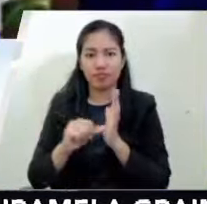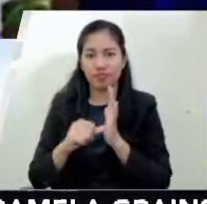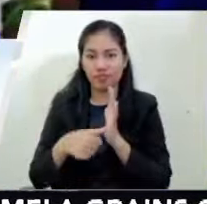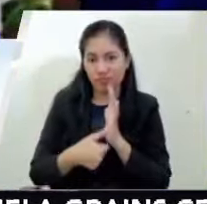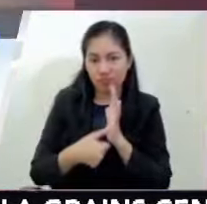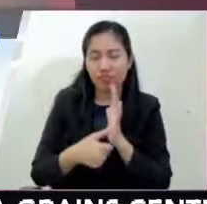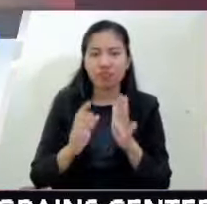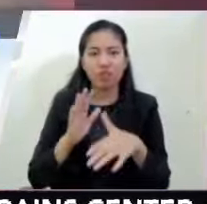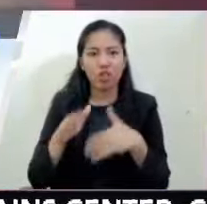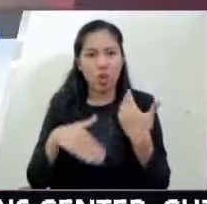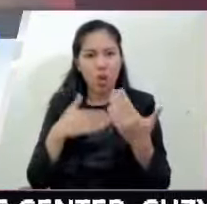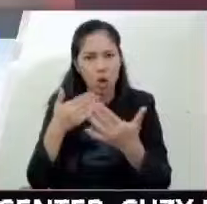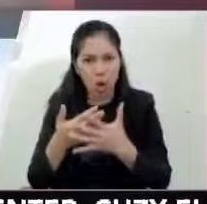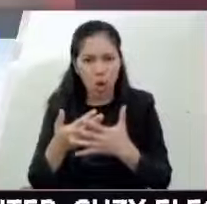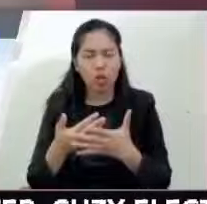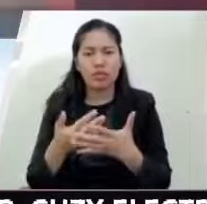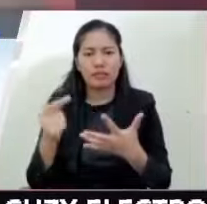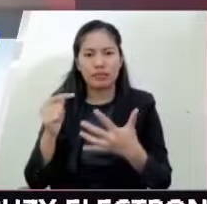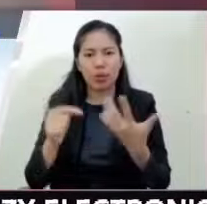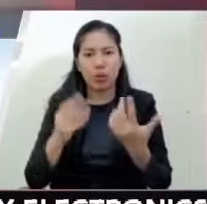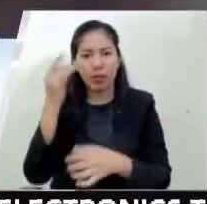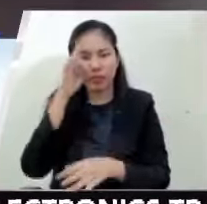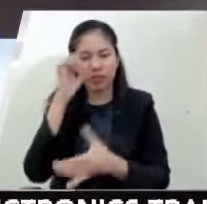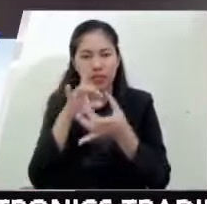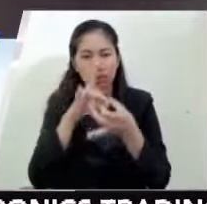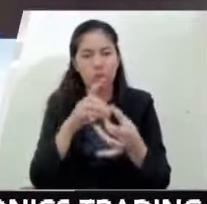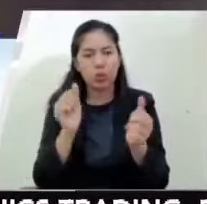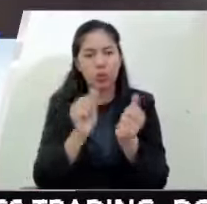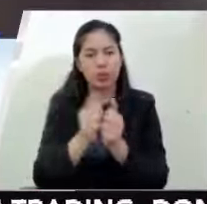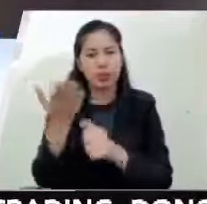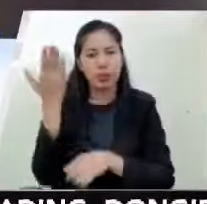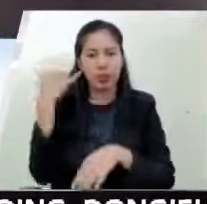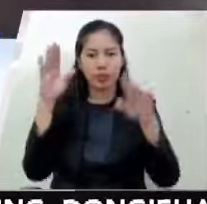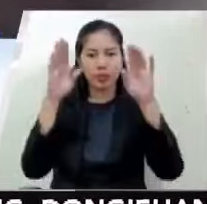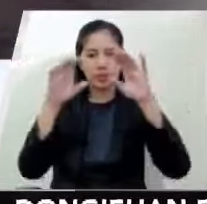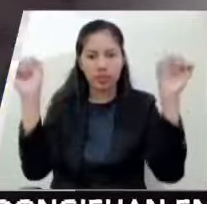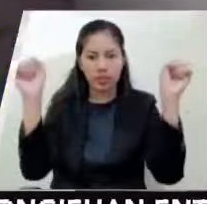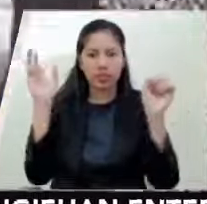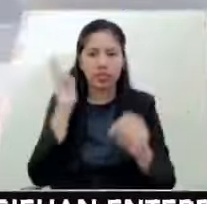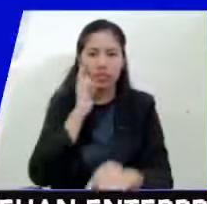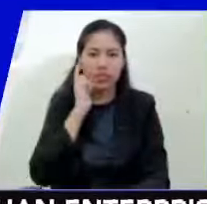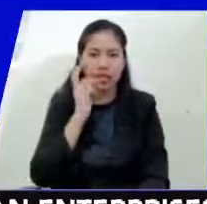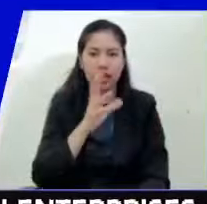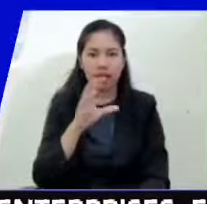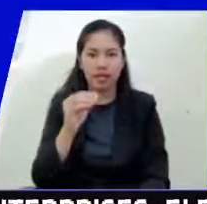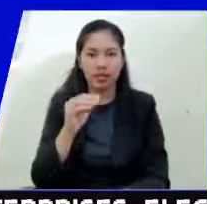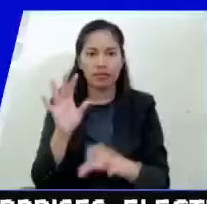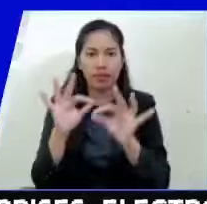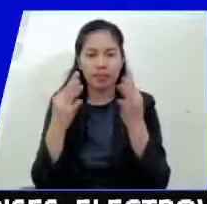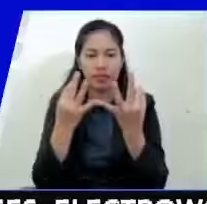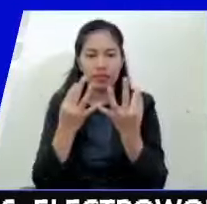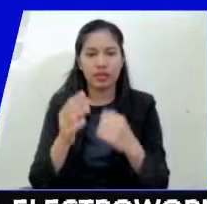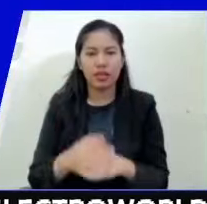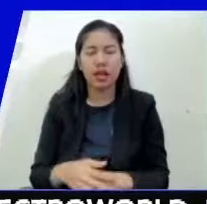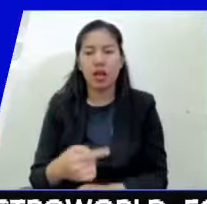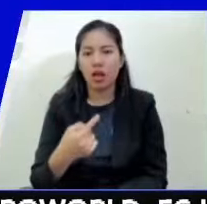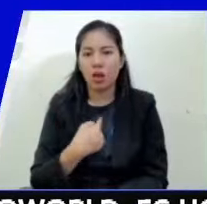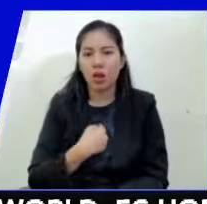ito ay dahil sa ugnayan niya kay dating Pangulong Rodrigo Duterte at kanyang pamilya Ako po ay